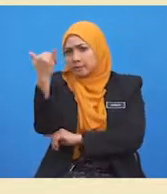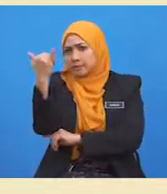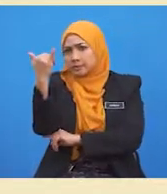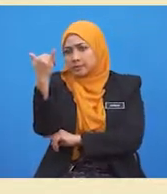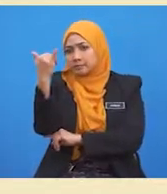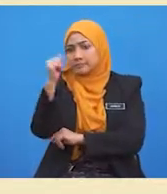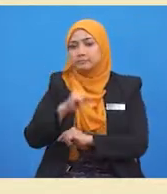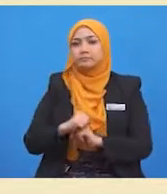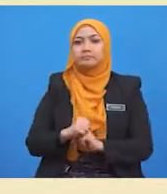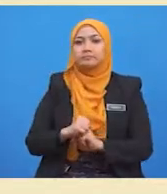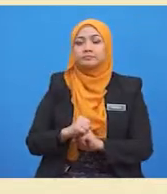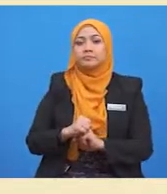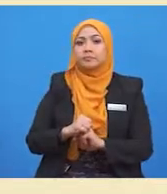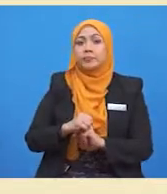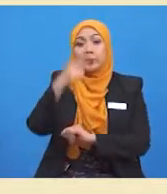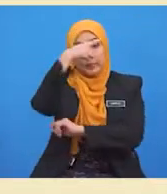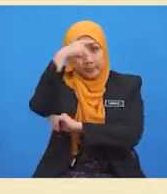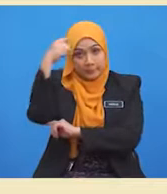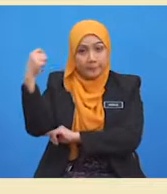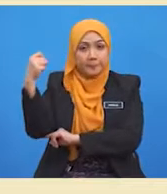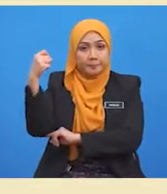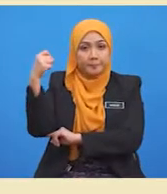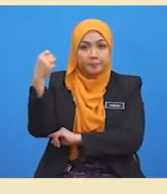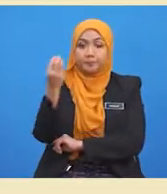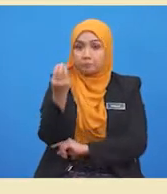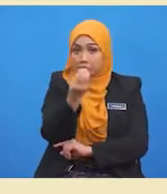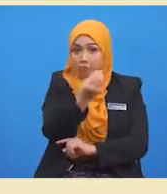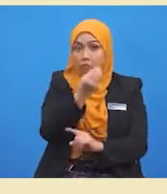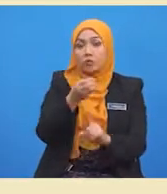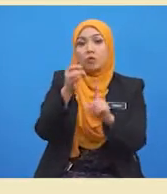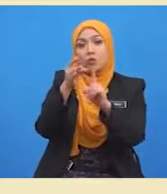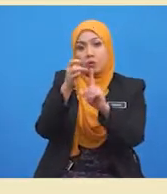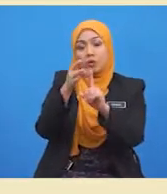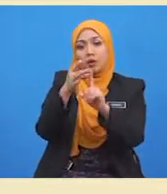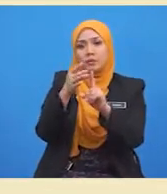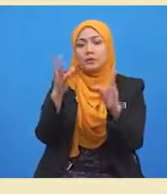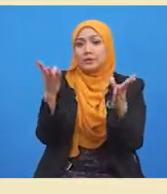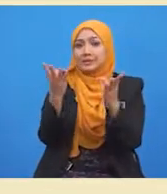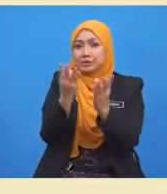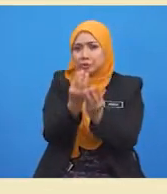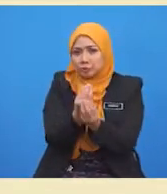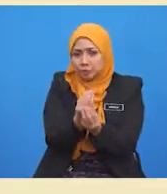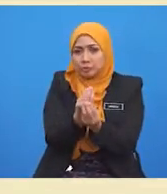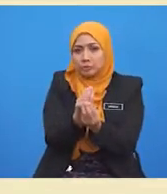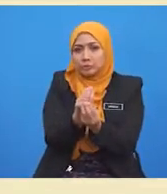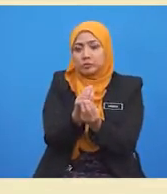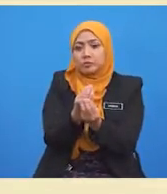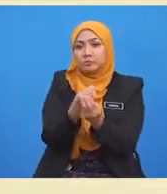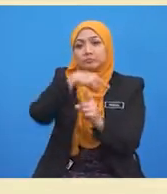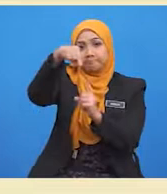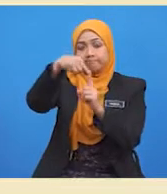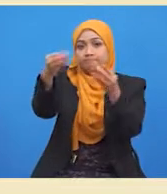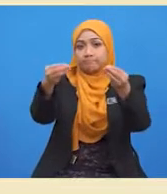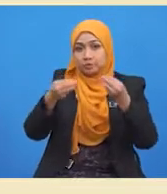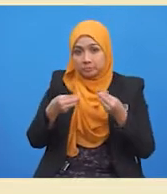bola logam Hai Abida kehilangan Haber Dengan ini kita